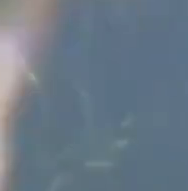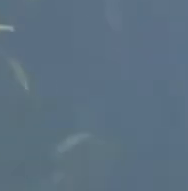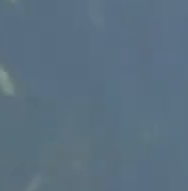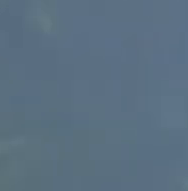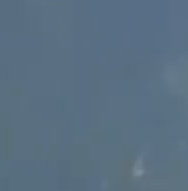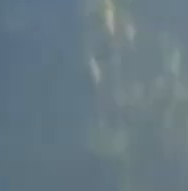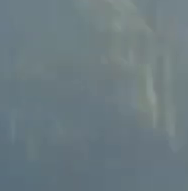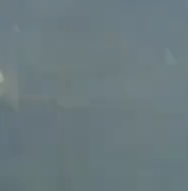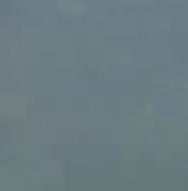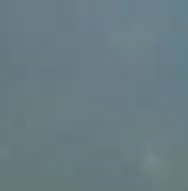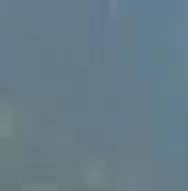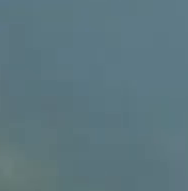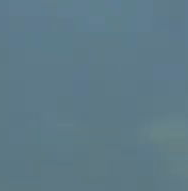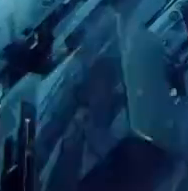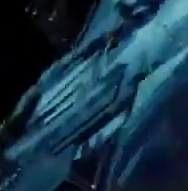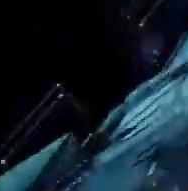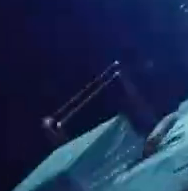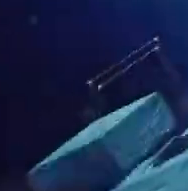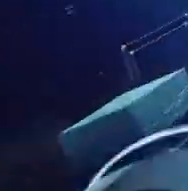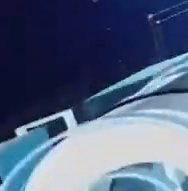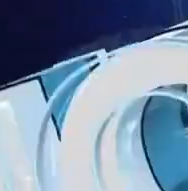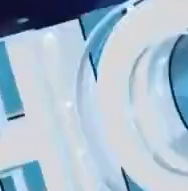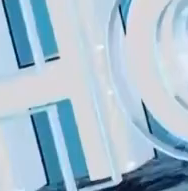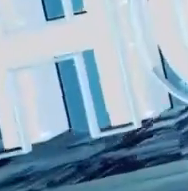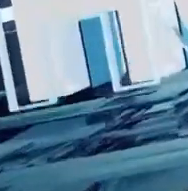ЖТСУ, Сарканский район.